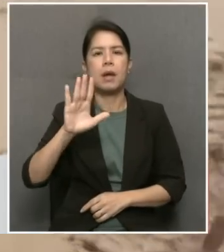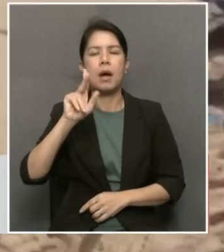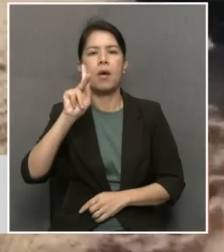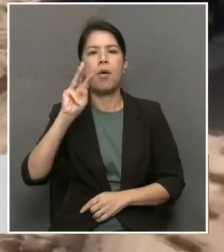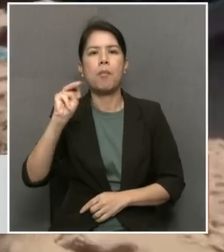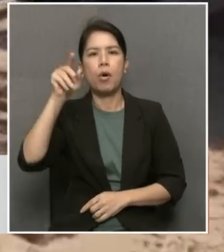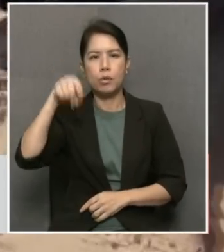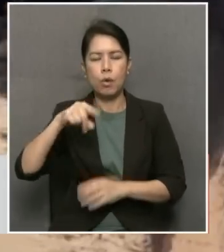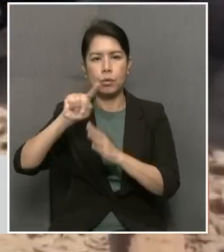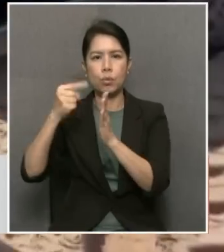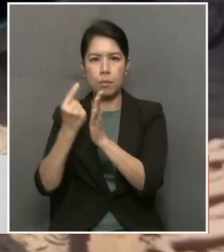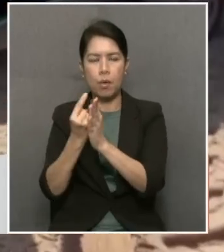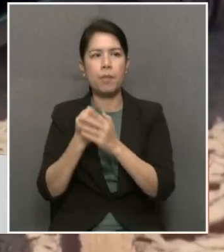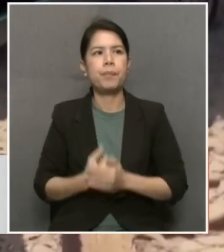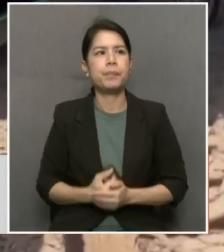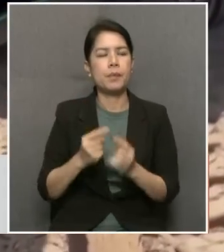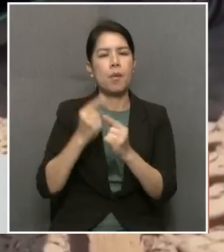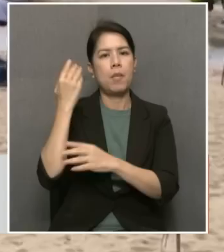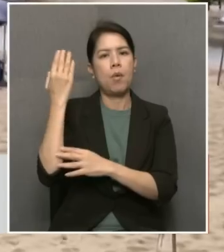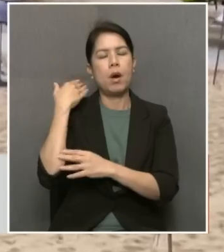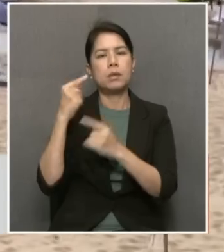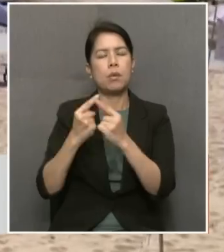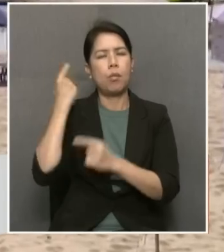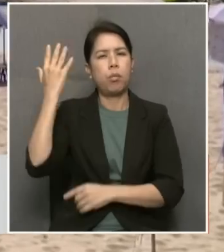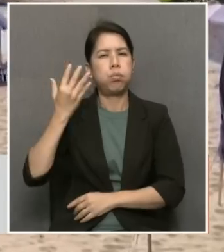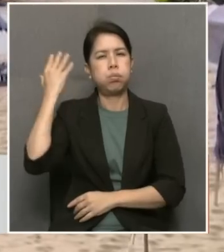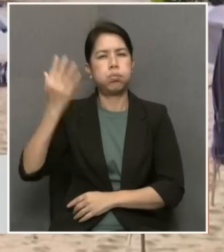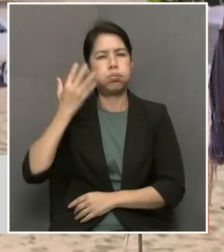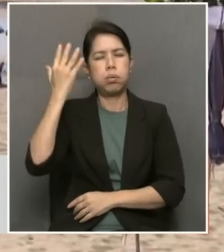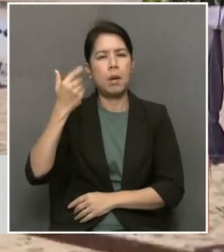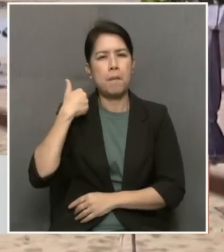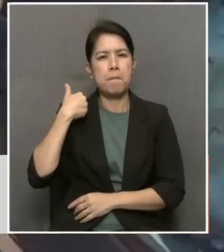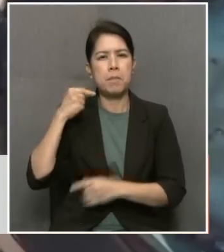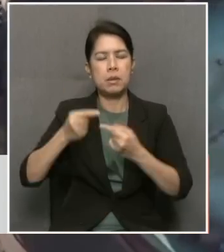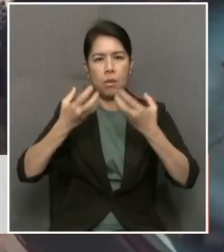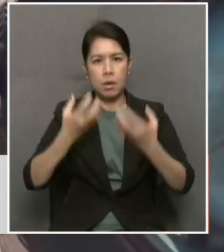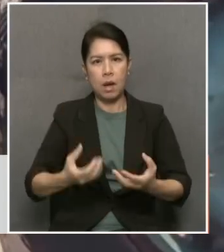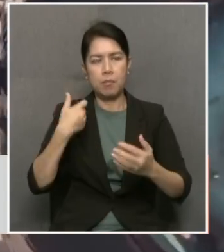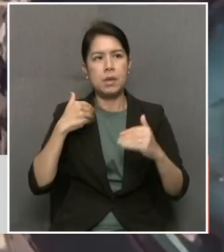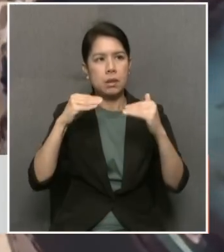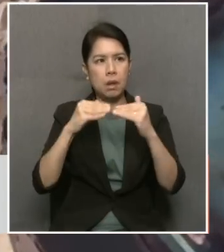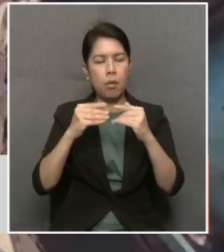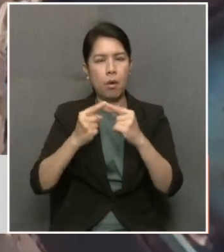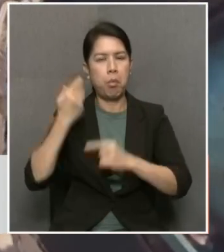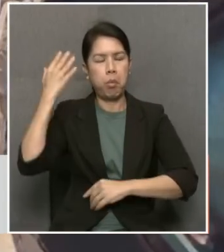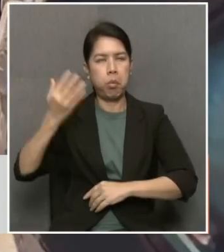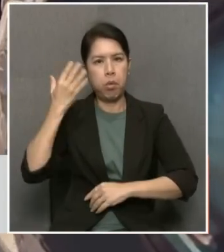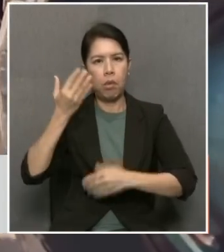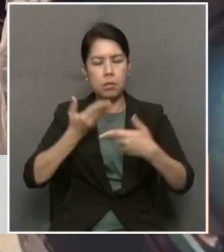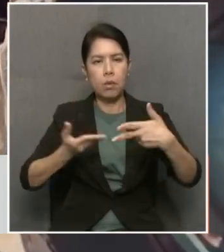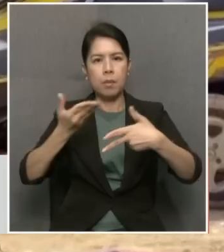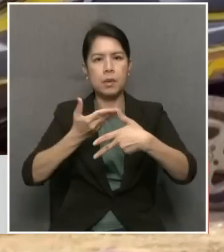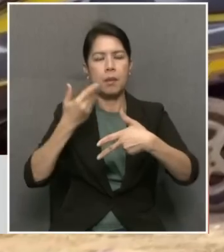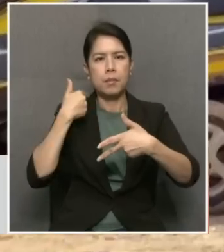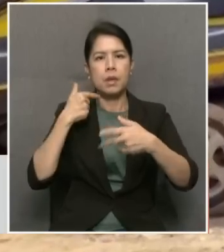งแต่เมื่อวานนี้ค่ะไต้ฝุ่นลูกนี้ยังคงเป็นไต้ฝุ่นกำลังแรงความแรงเทียบเท่าเฮอริเคนระดับ3อยู่ห่างจ